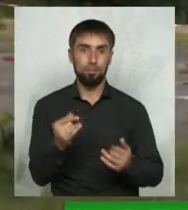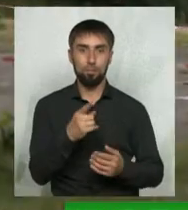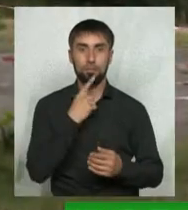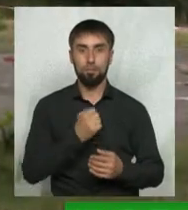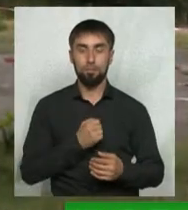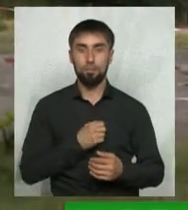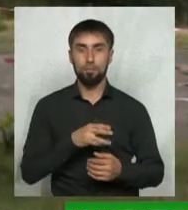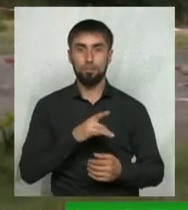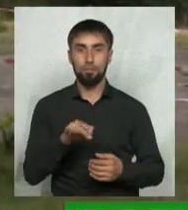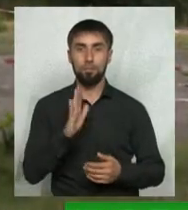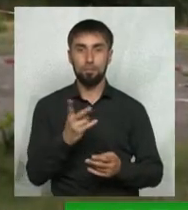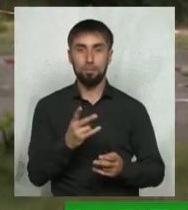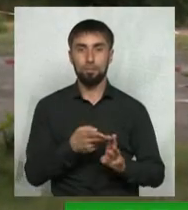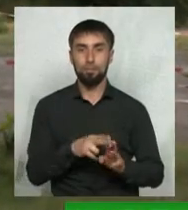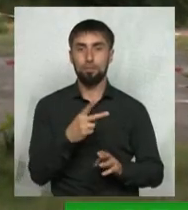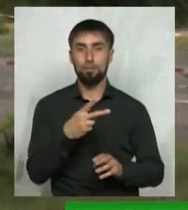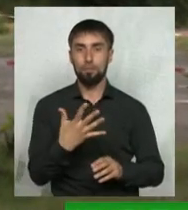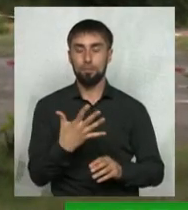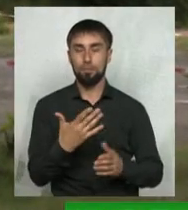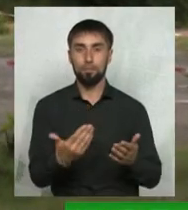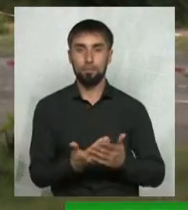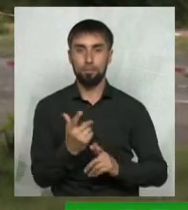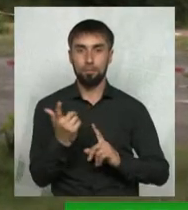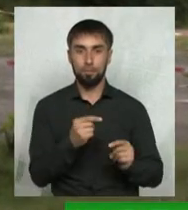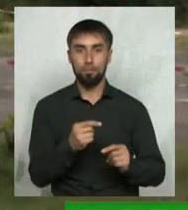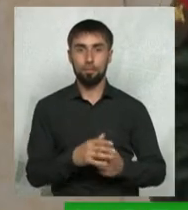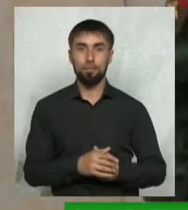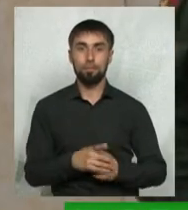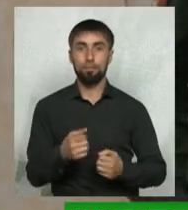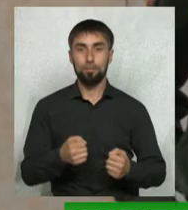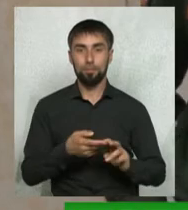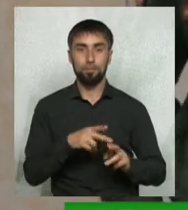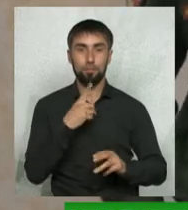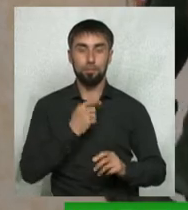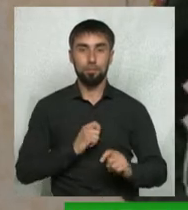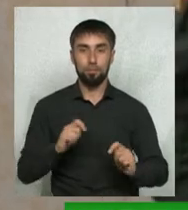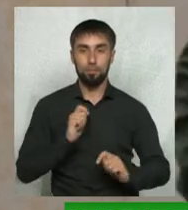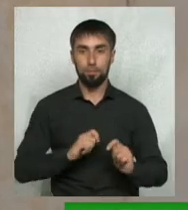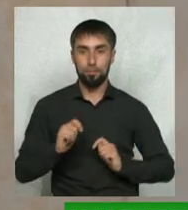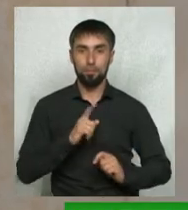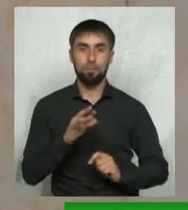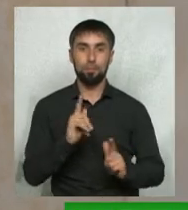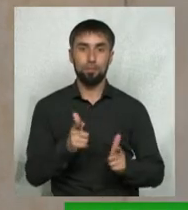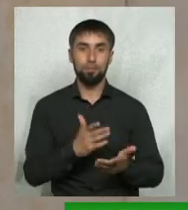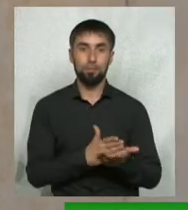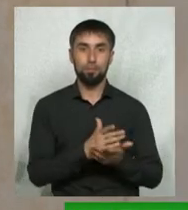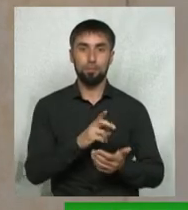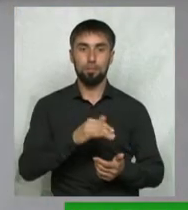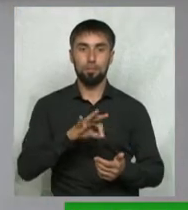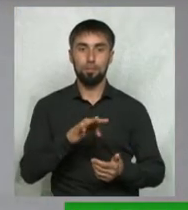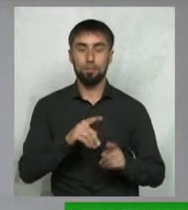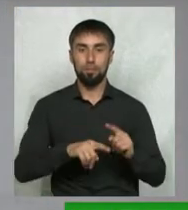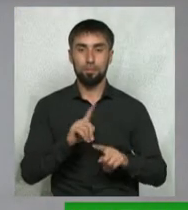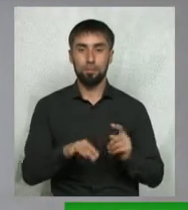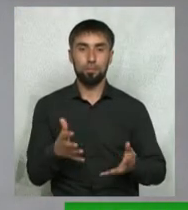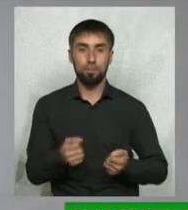армейские будни предстоит окунуться 25 новобранцам. Подтянутые в военной форме, они готовы служить на благо Родины. А